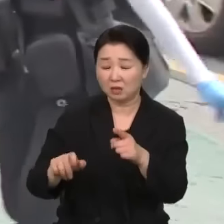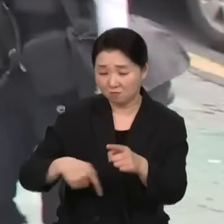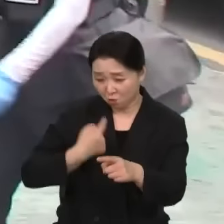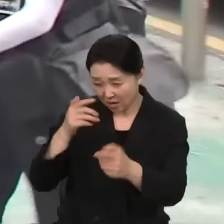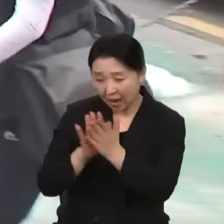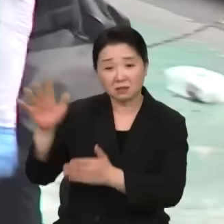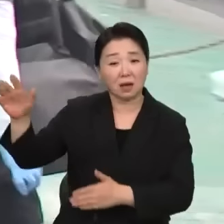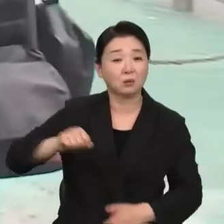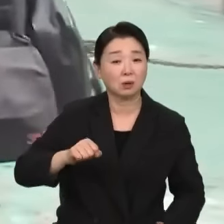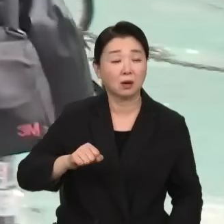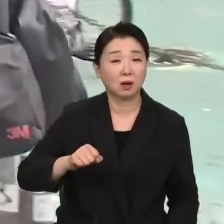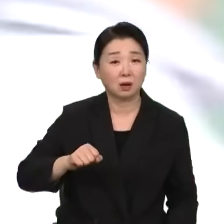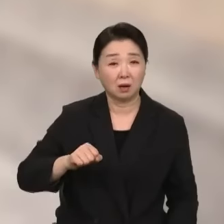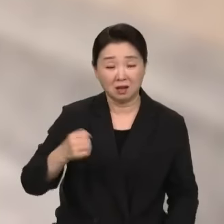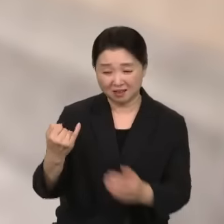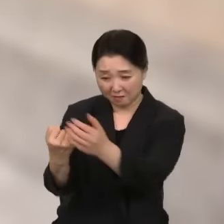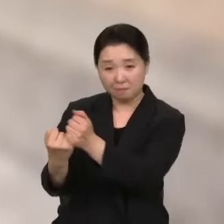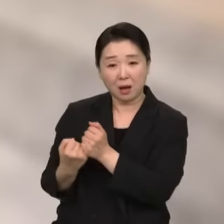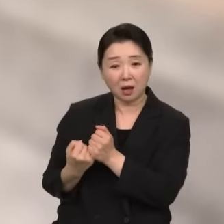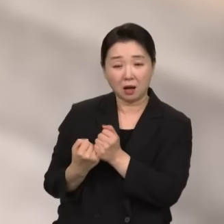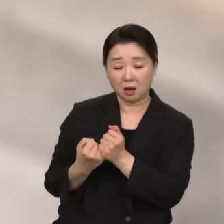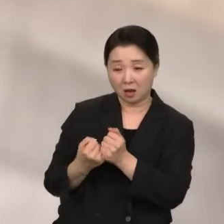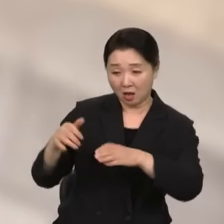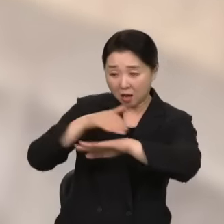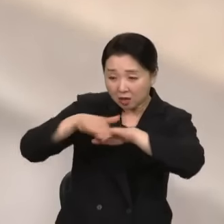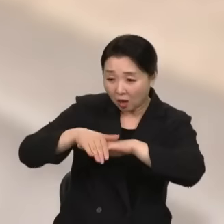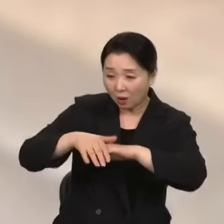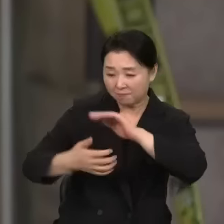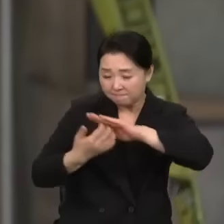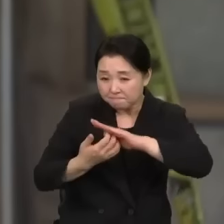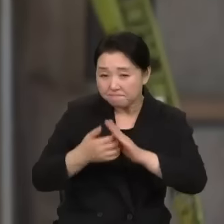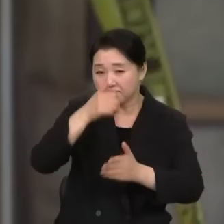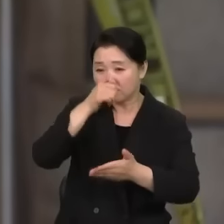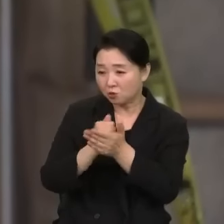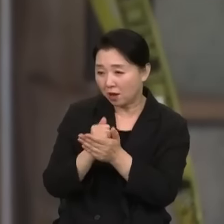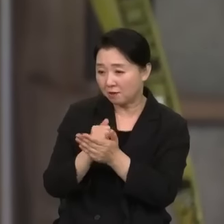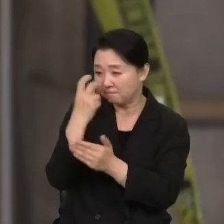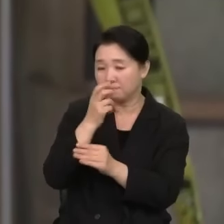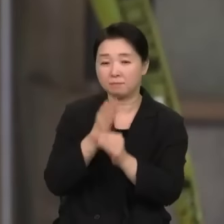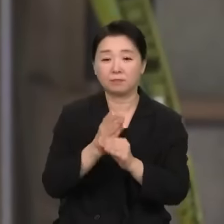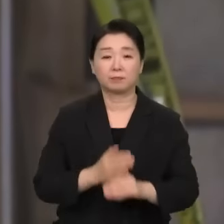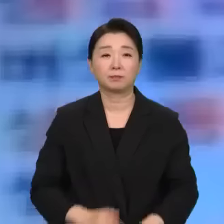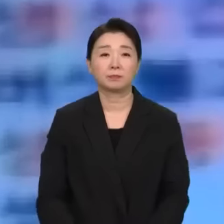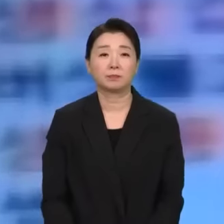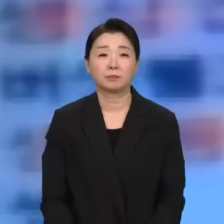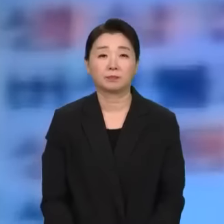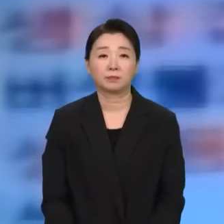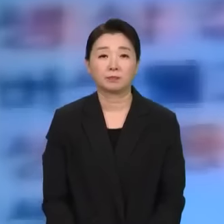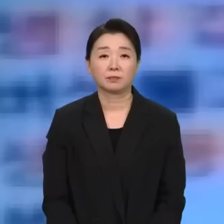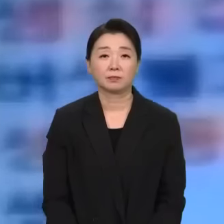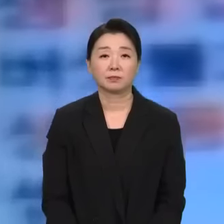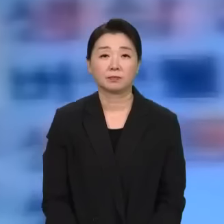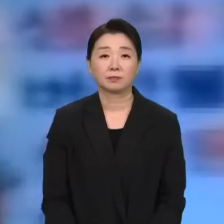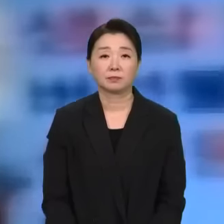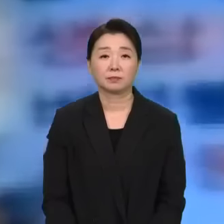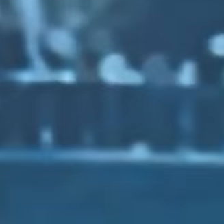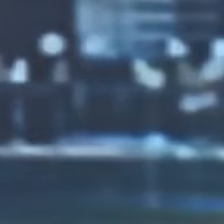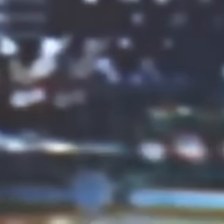경찰은 B씨를 현장에서 붙잡고 계획 범행 여부 등을 조사하고 있습니다. JTBC 김지윤입니다.